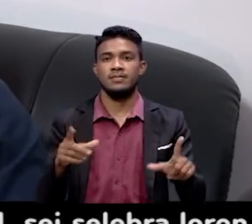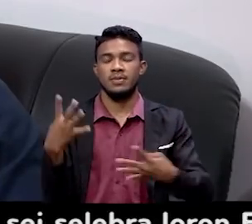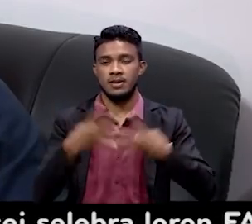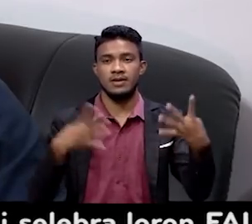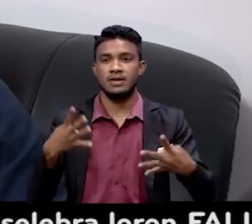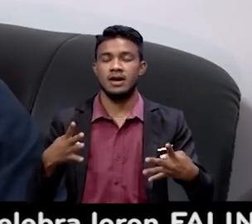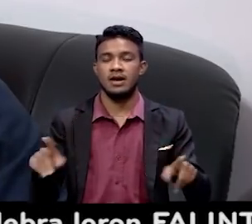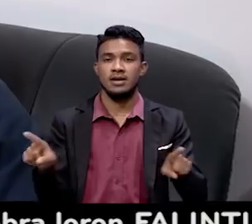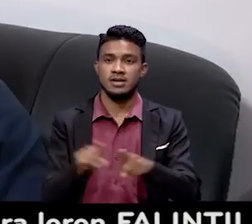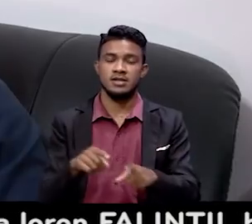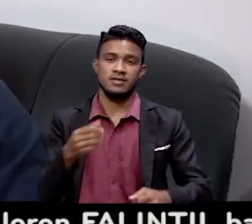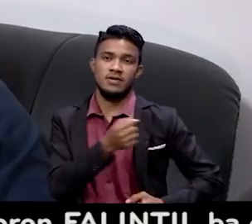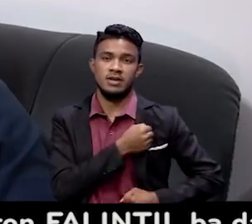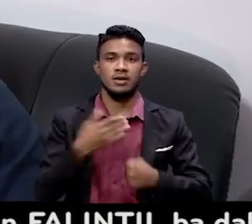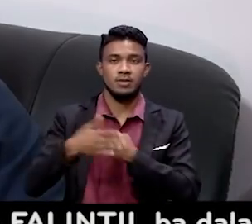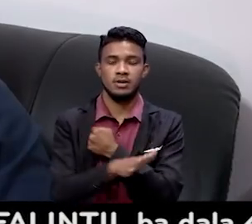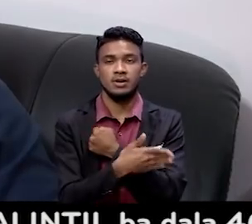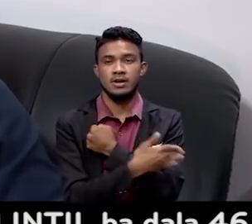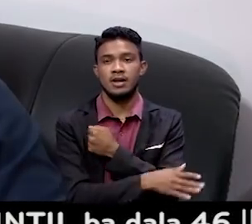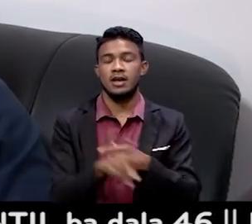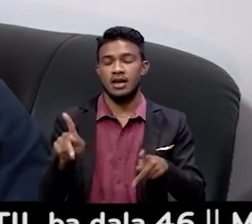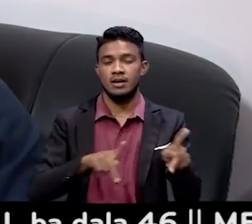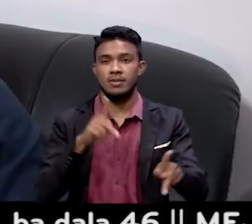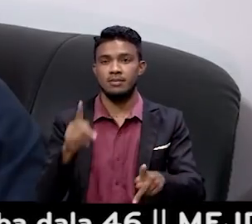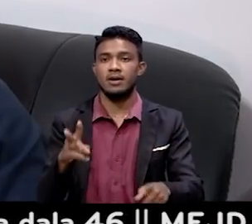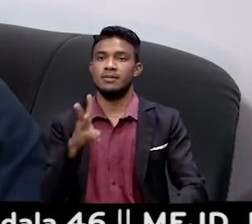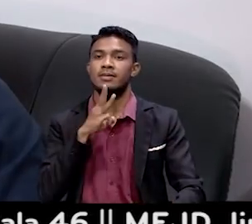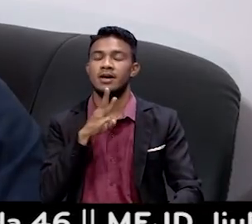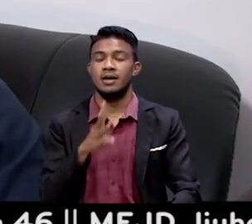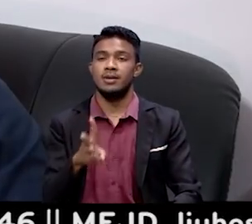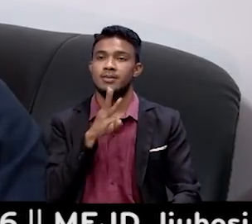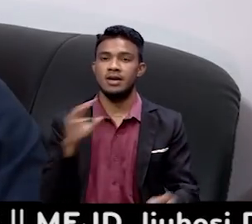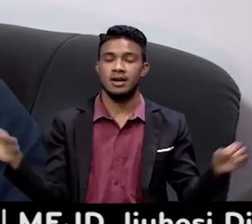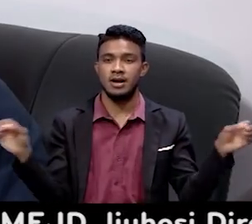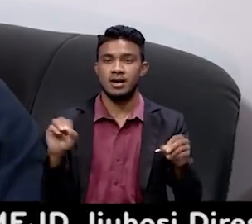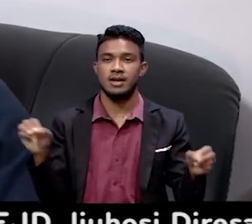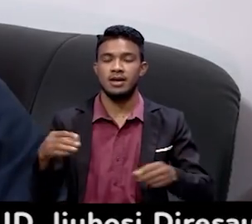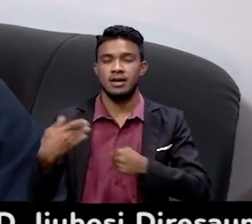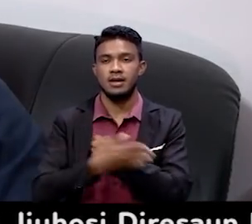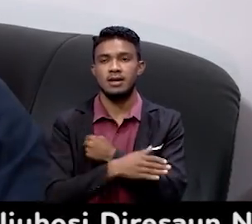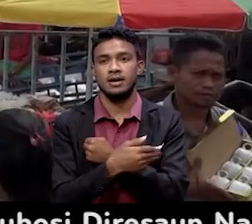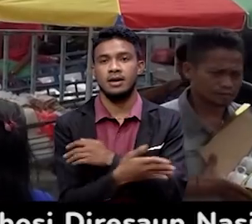ikan, povo mak be. Se be laia ikan mate.